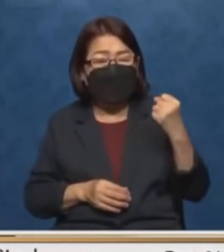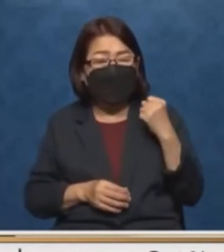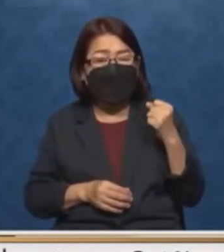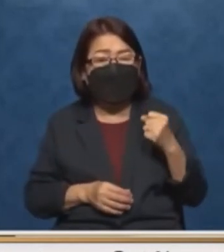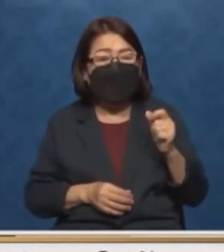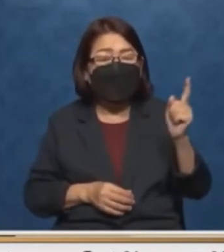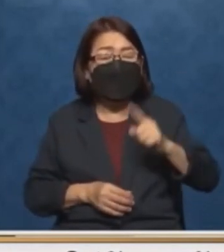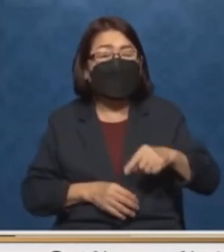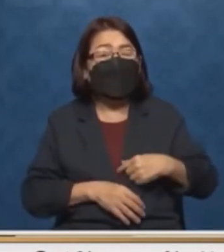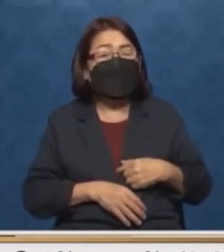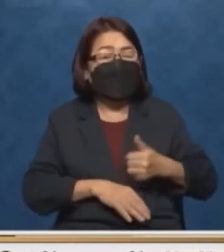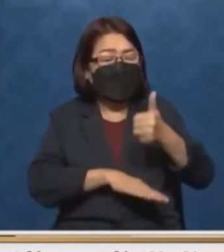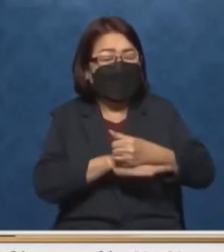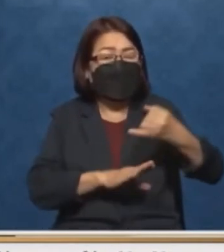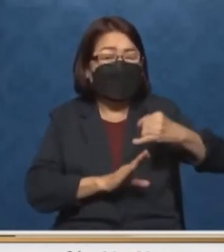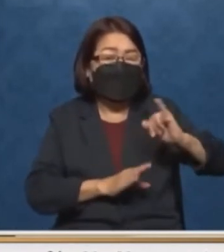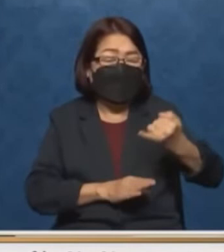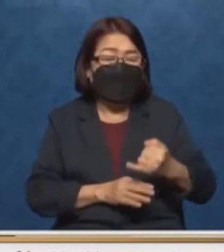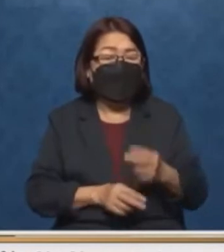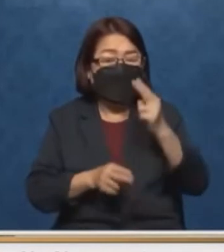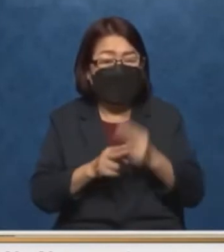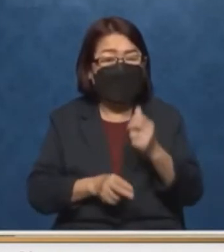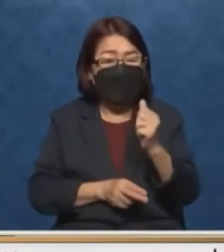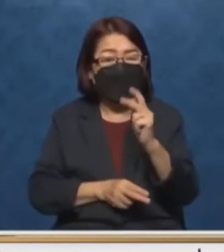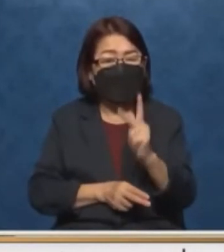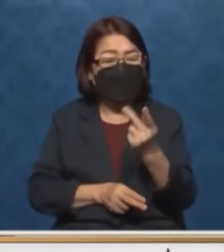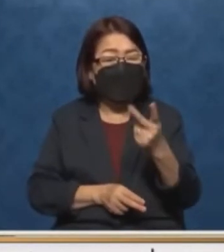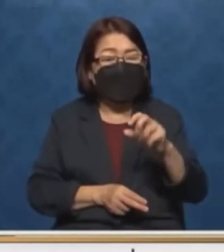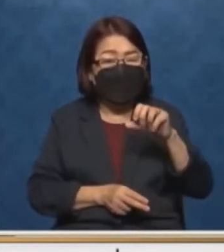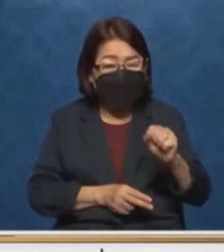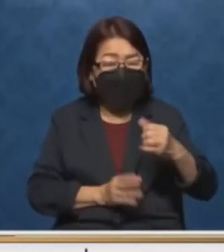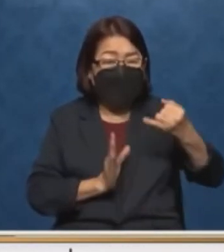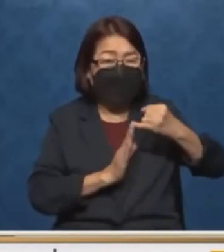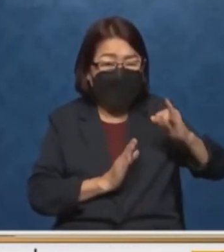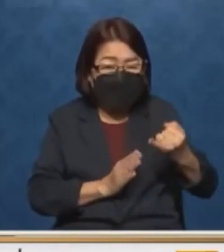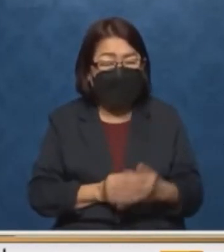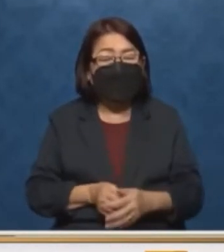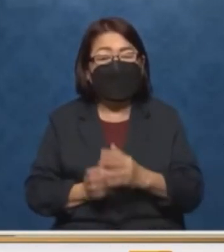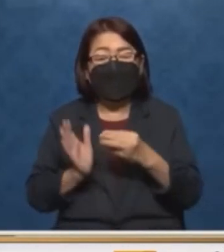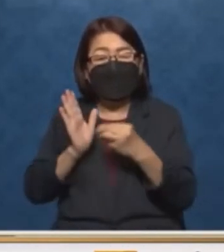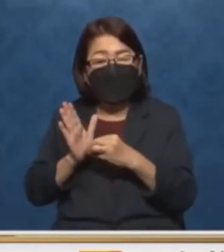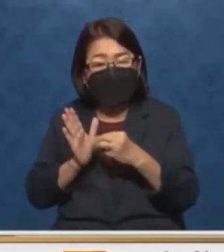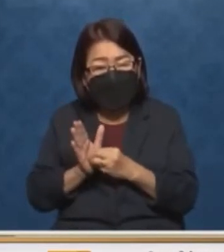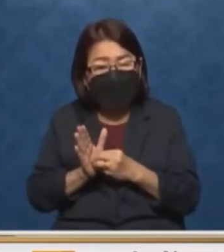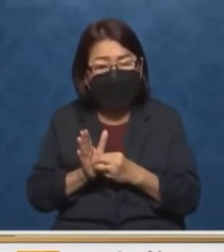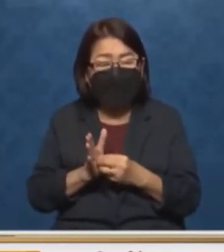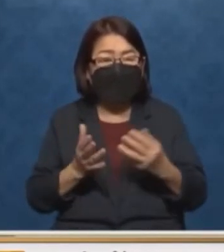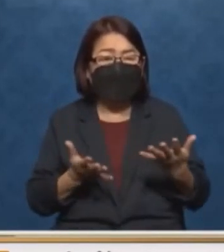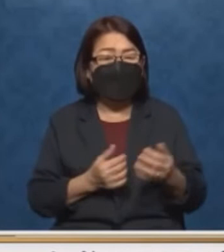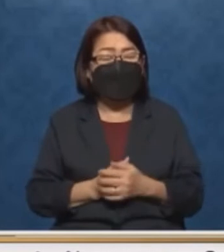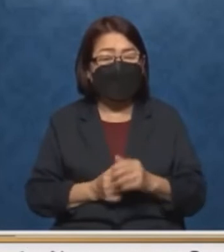จังหวัดเช่นเดิมเรียกว่าอ.ก.ค.ศ.จังหวัดหรืออ.กศกรุงเทพฯตรงนี้ก็ยังคล้ายๆกับ